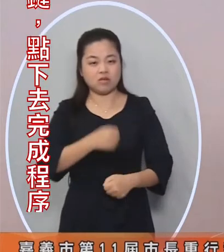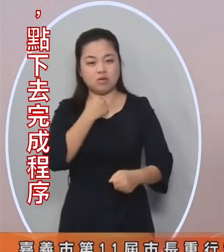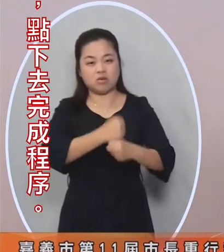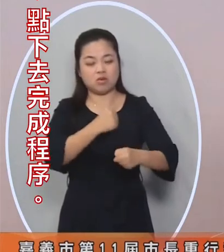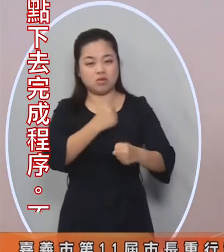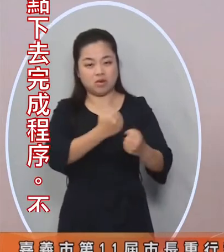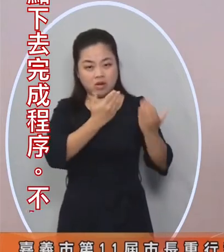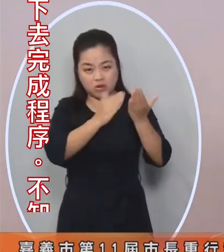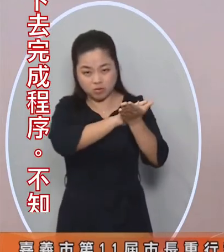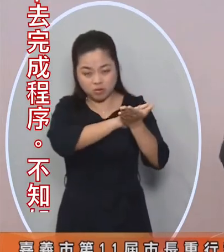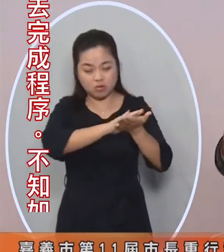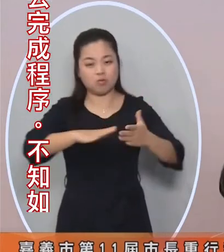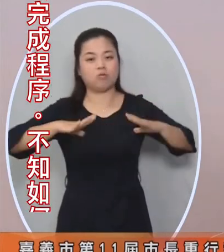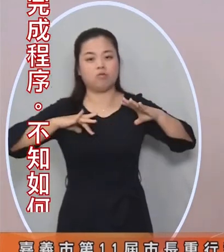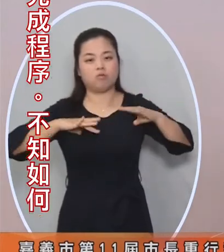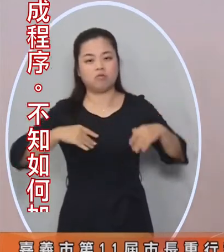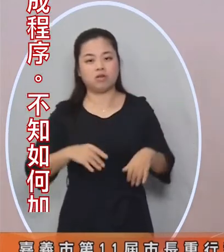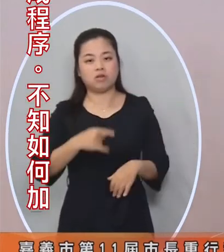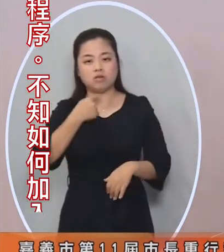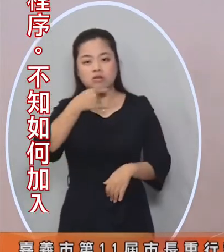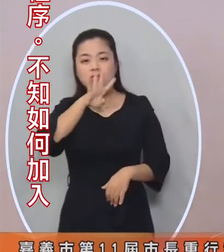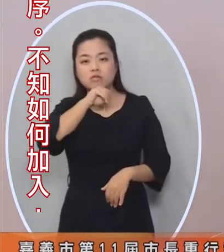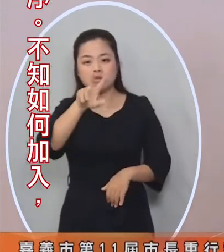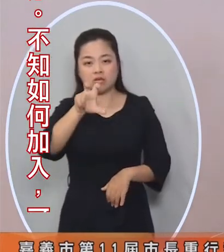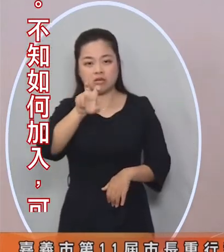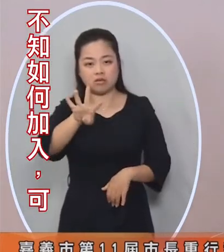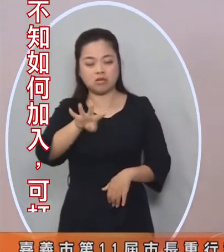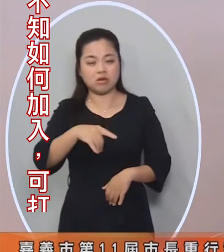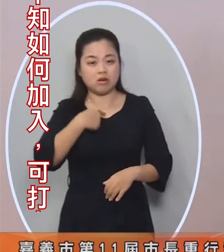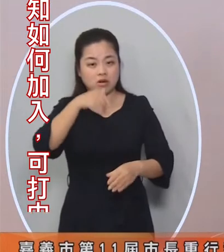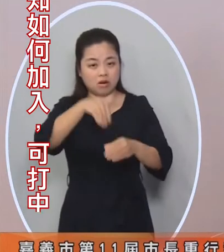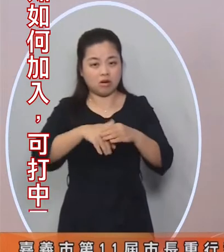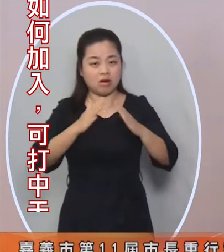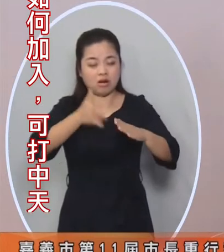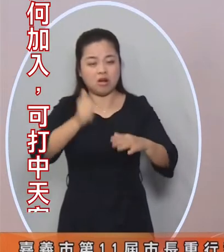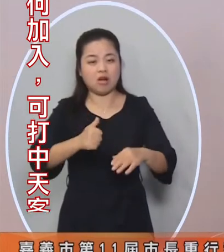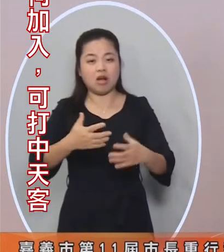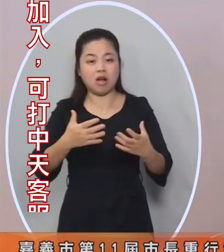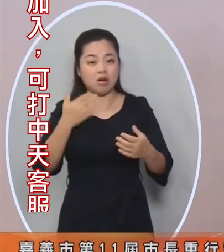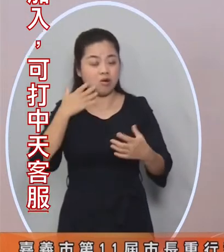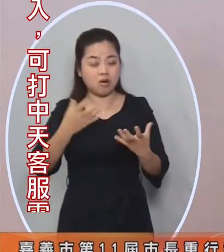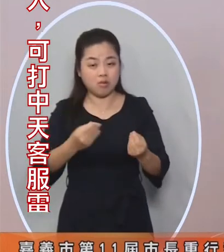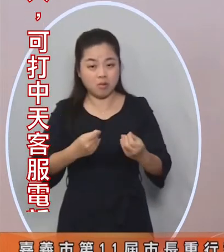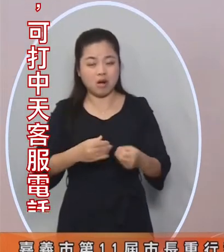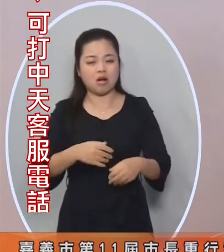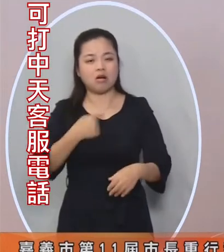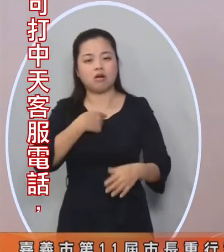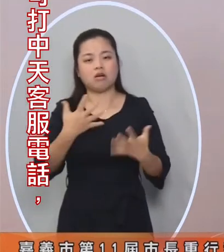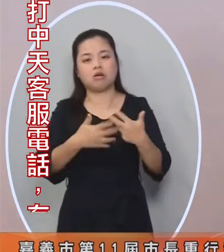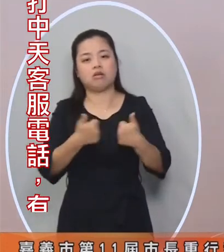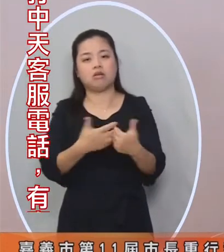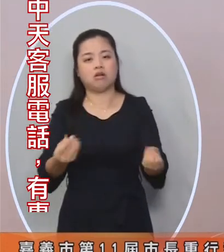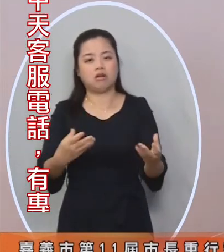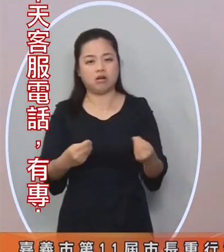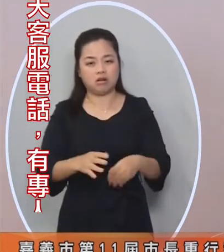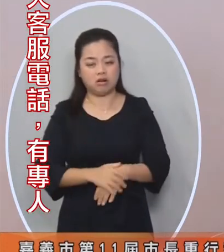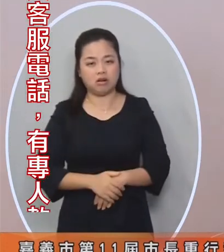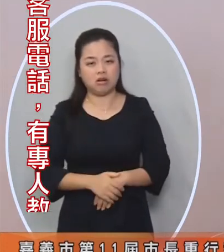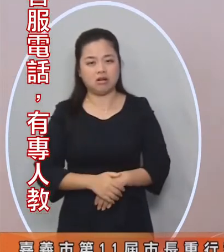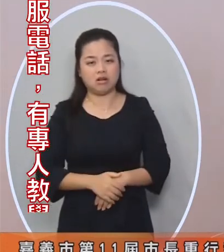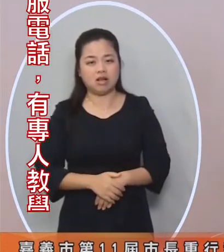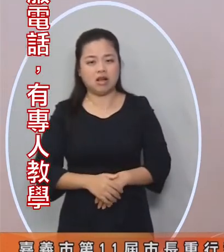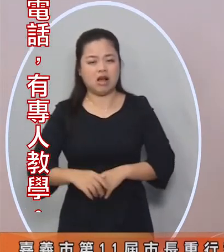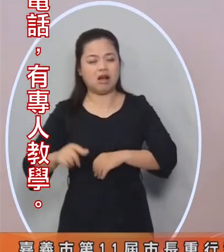官。安、啊、尼，我七十四岁啊。我无选市长嘛，无机会啊！啊，人生着日落西